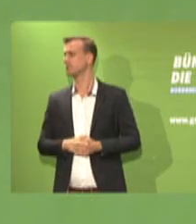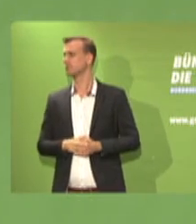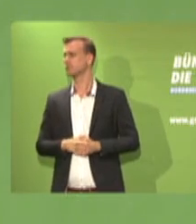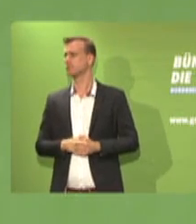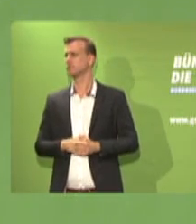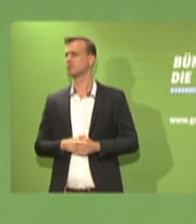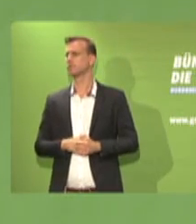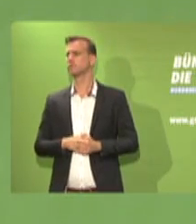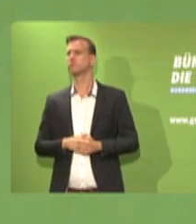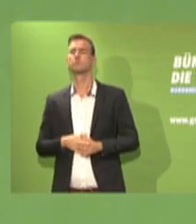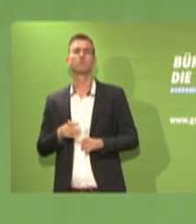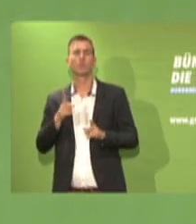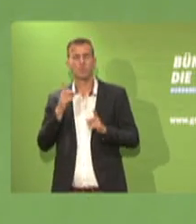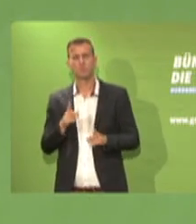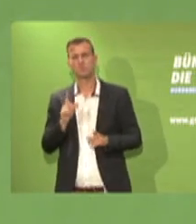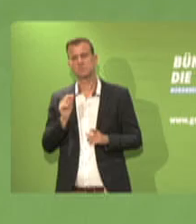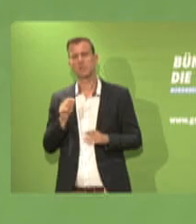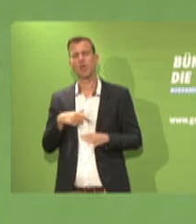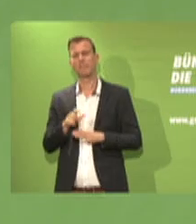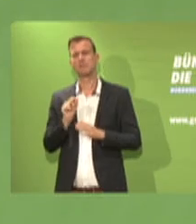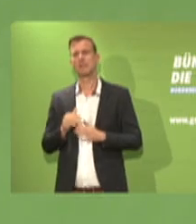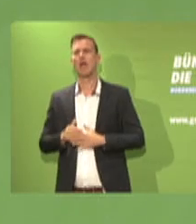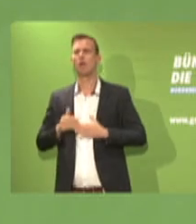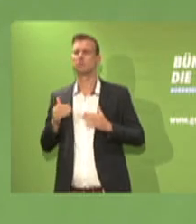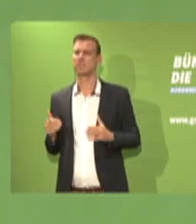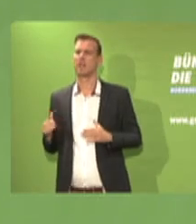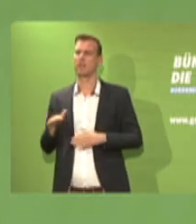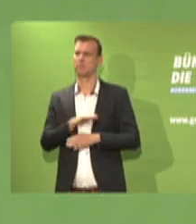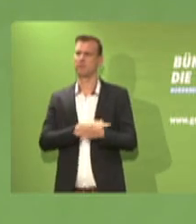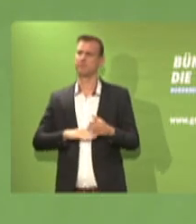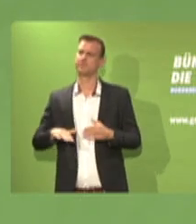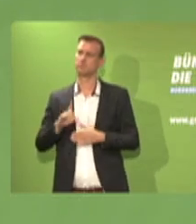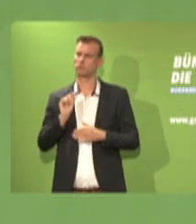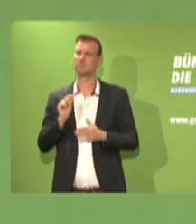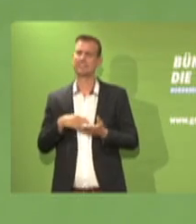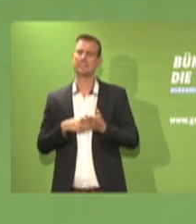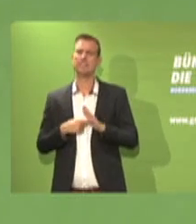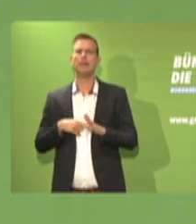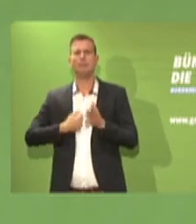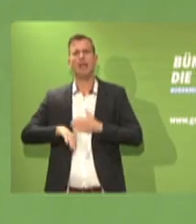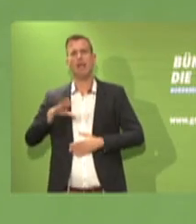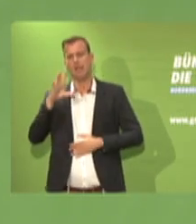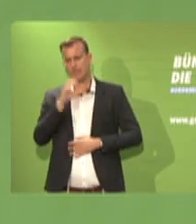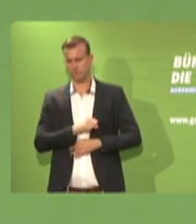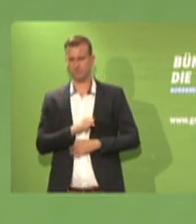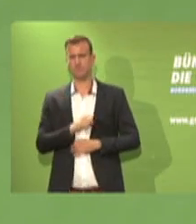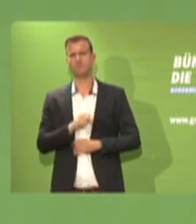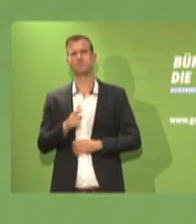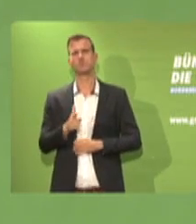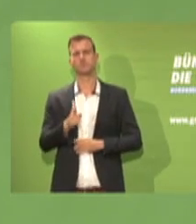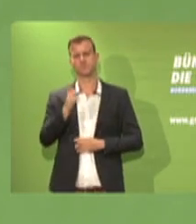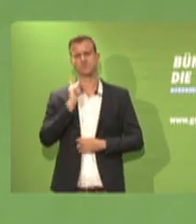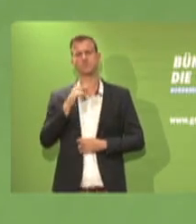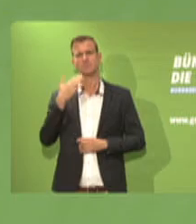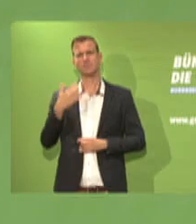Und man muss schon ein bisschen außerhalb von Nordrhein-Westfalen unterwegs sein, um das noch mal zu verstehen. Ich war vor 2 Jahren in